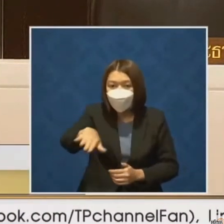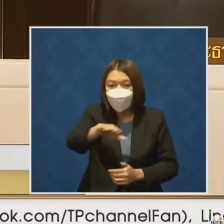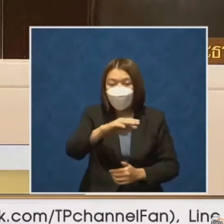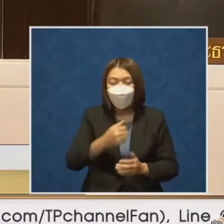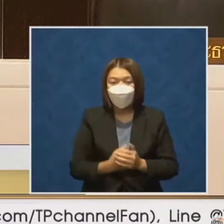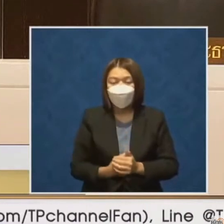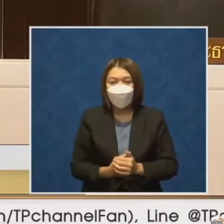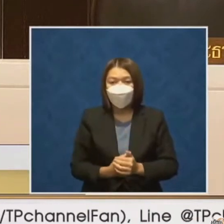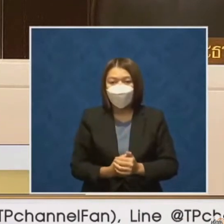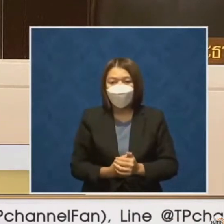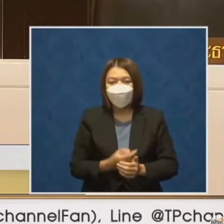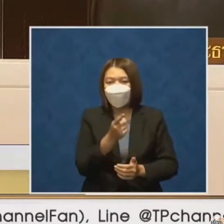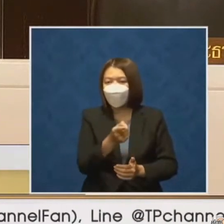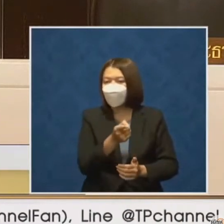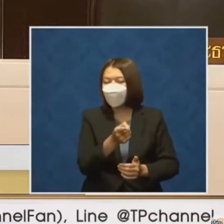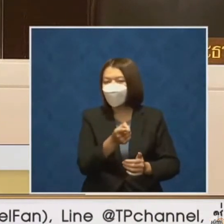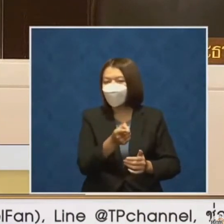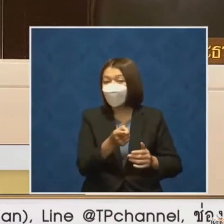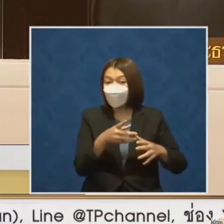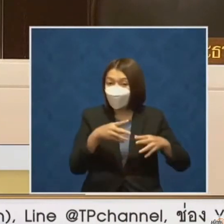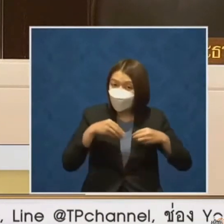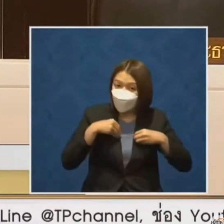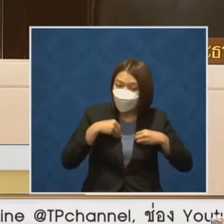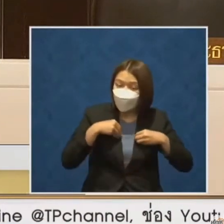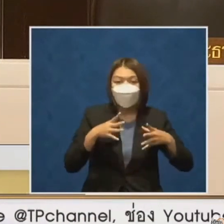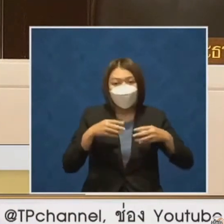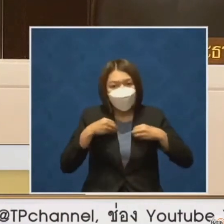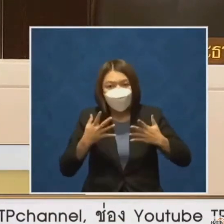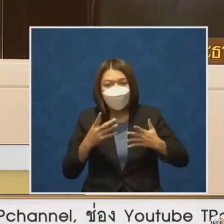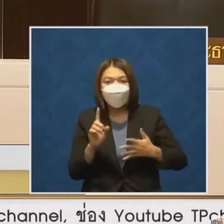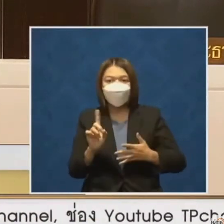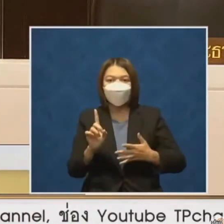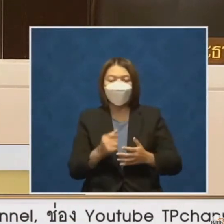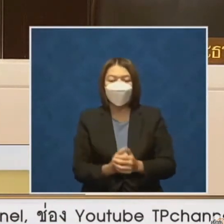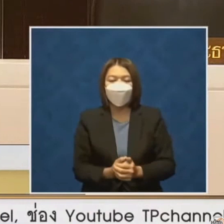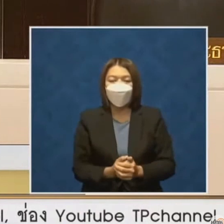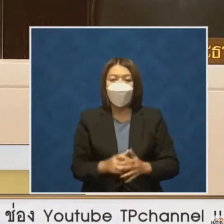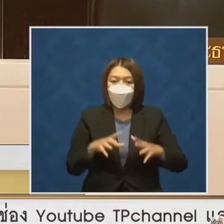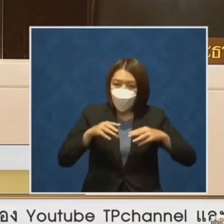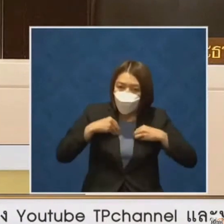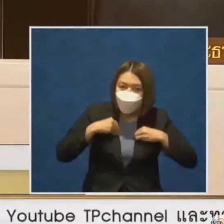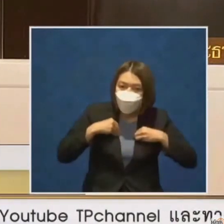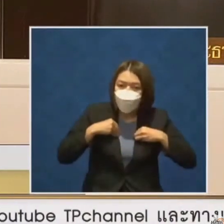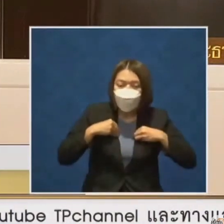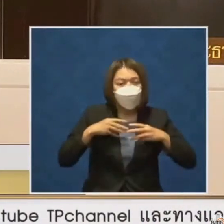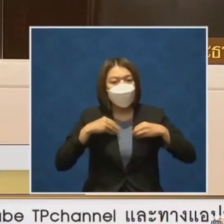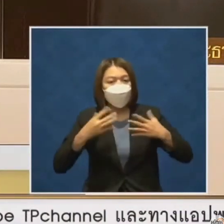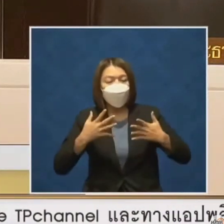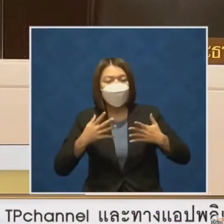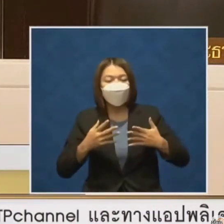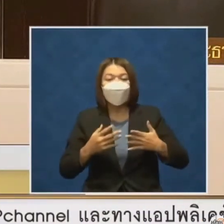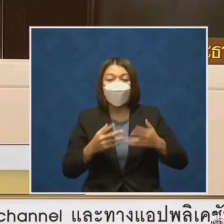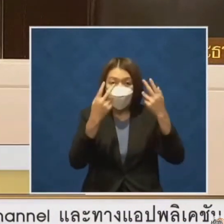บาลฝ่ายค้านประท้วงหักเวลาฝ่ายค้านและถ้าสมมุติจบวันแล้วคือวัน